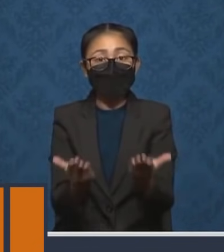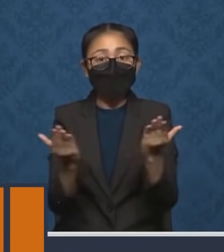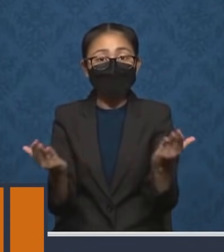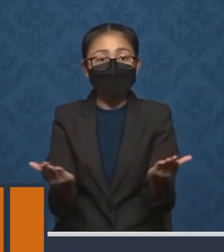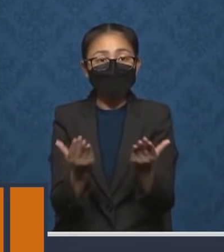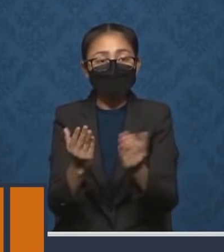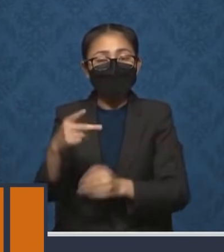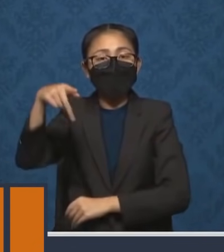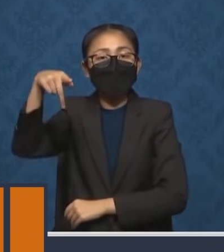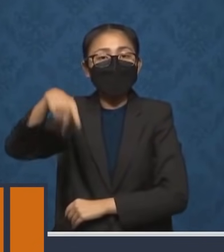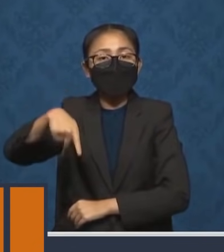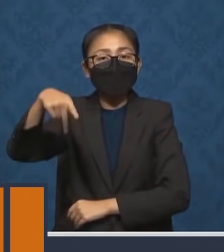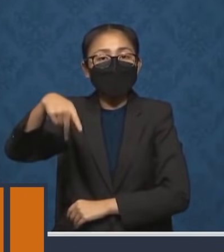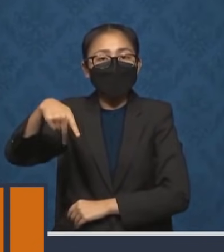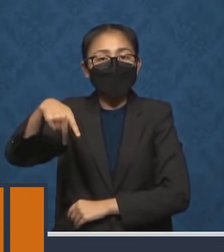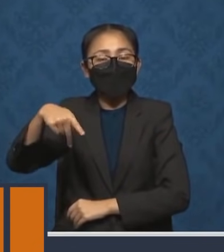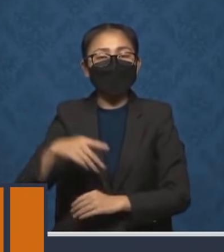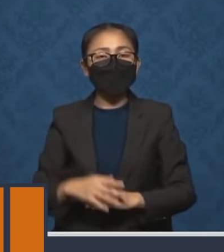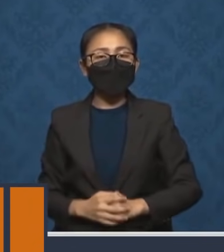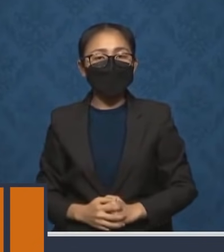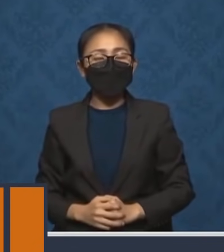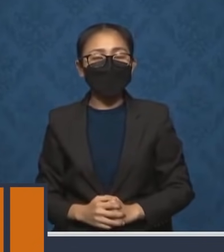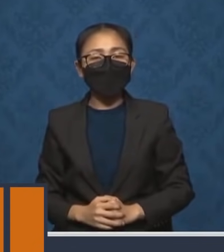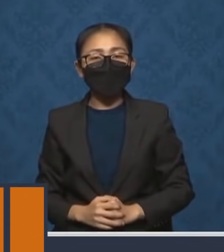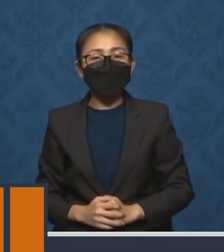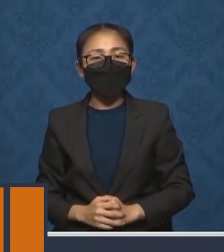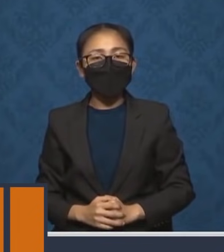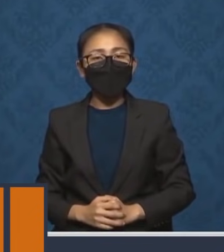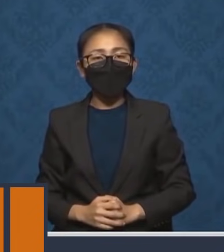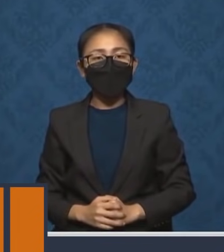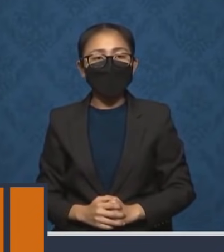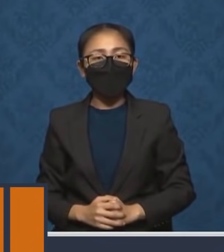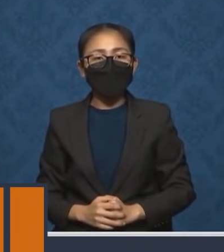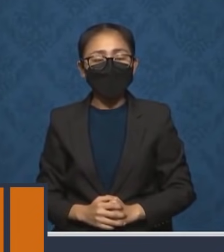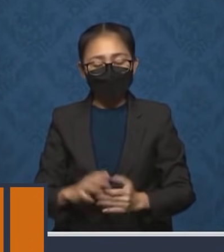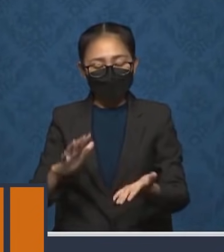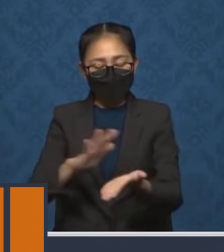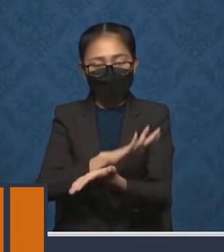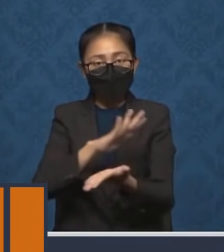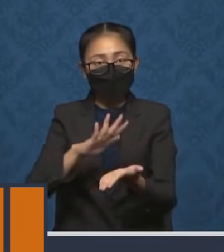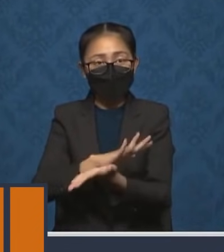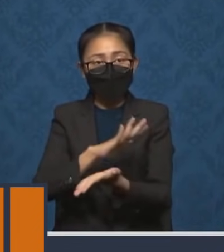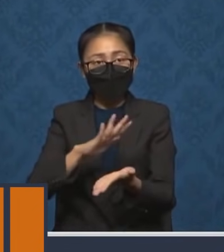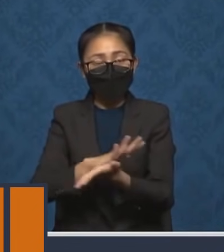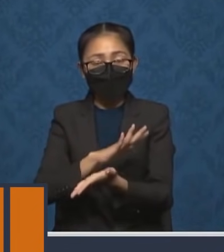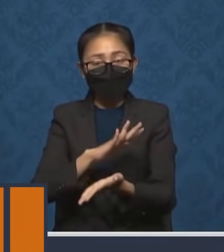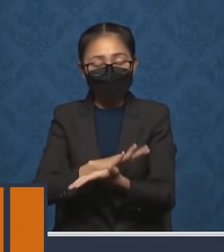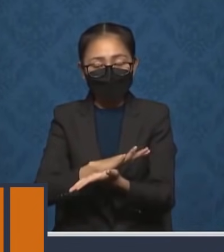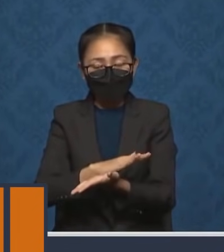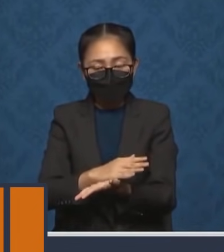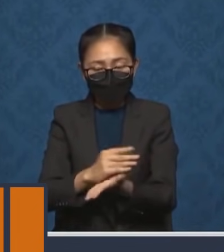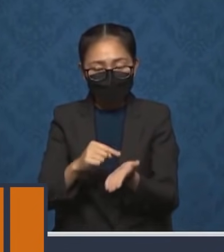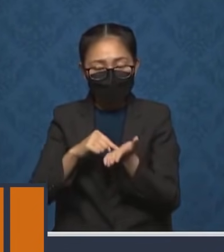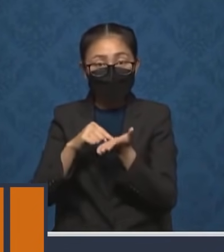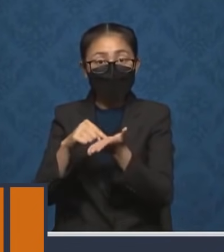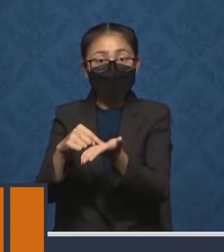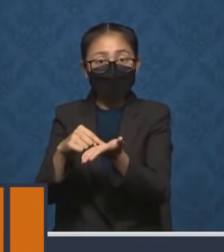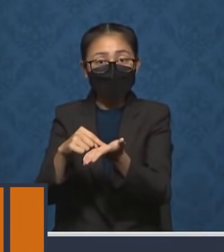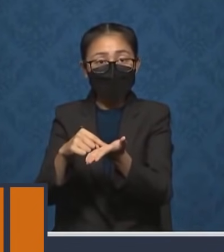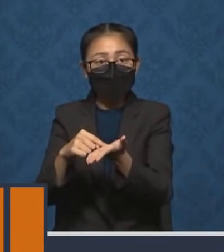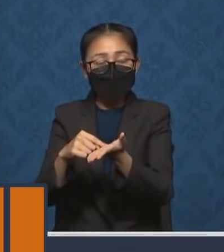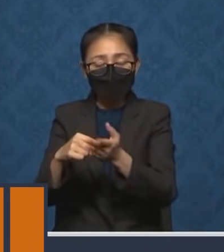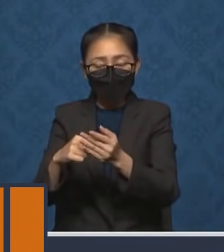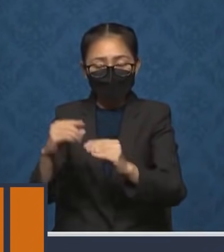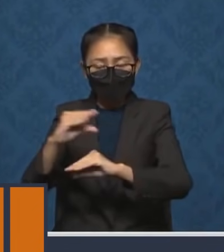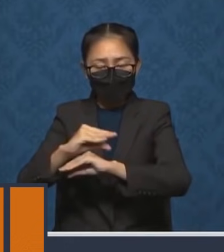พิเศษรวมครับ4ร้านอาหารครับเอกสารที่ปรากฏในห้องอนุกรรมาธิการก่อสร้างก็